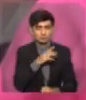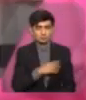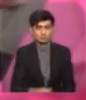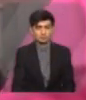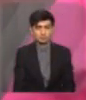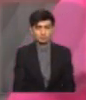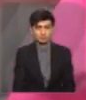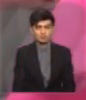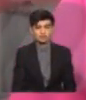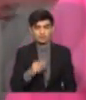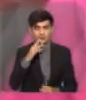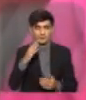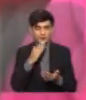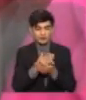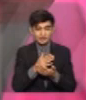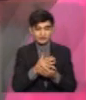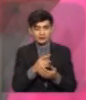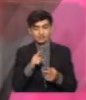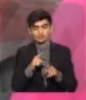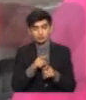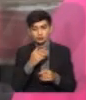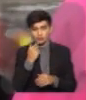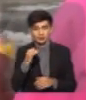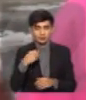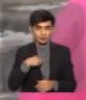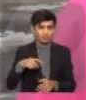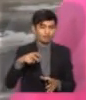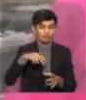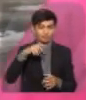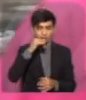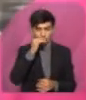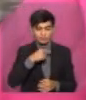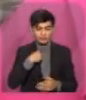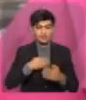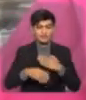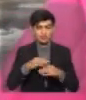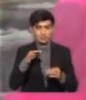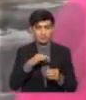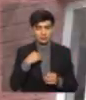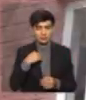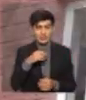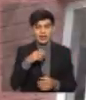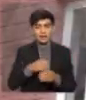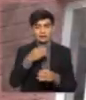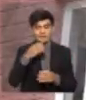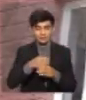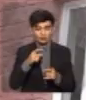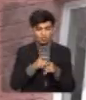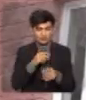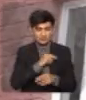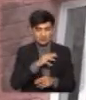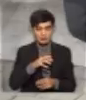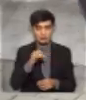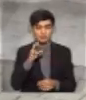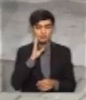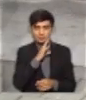Вот есть она квартира, и в то же время нету. Я даже туда подняться не могу, так как я инвалид, потому что не работает лифт. Квартиру